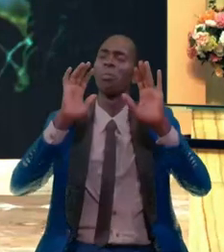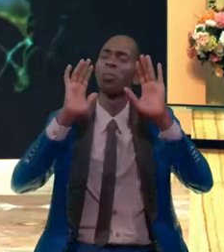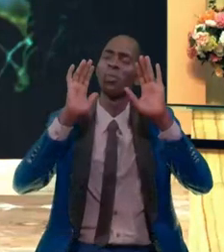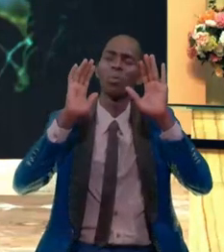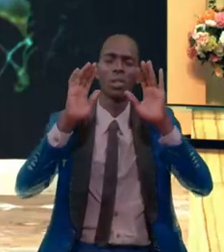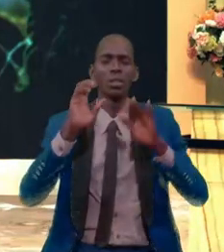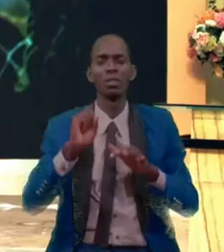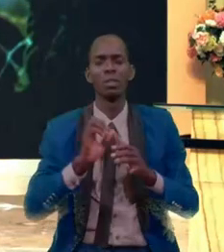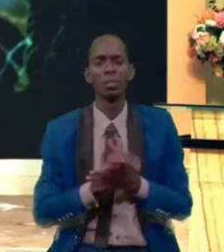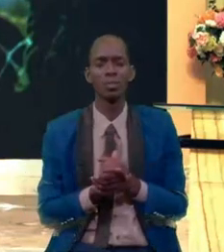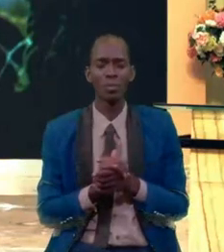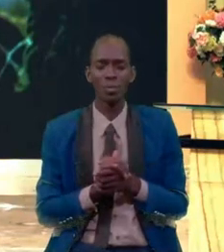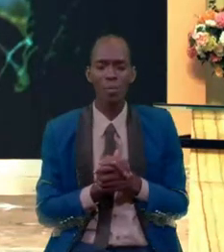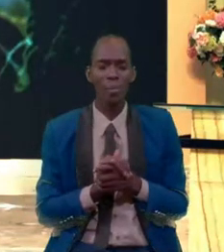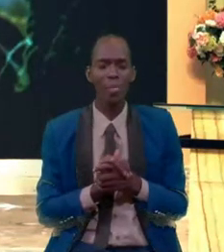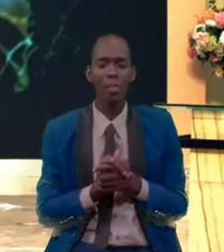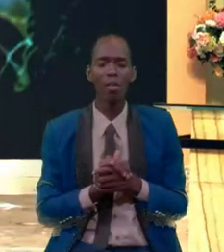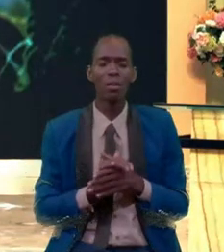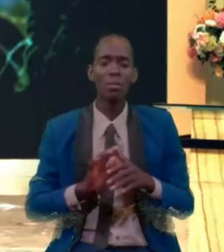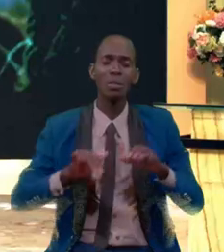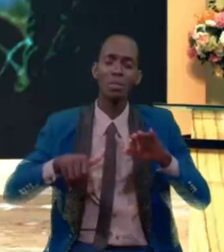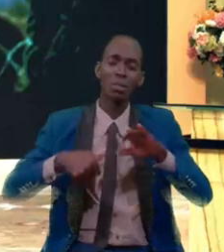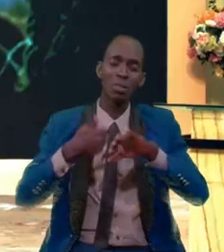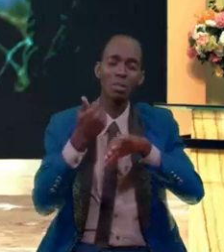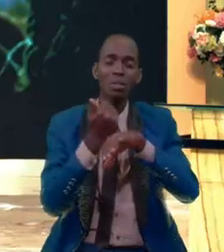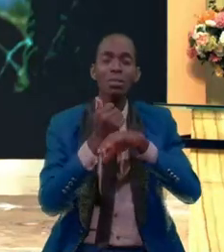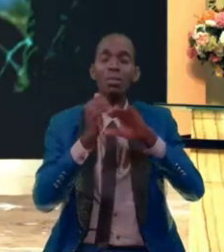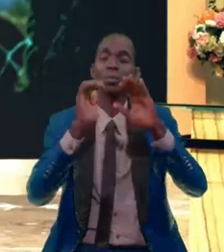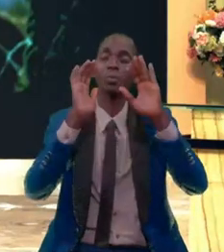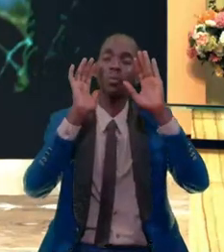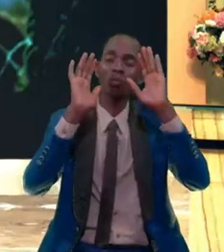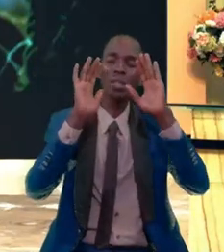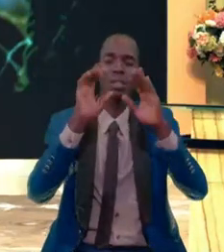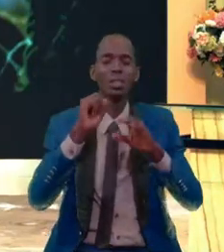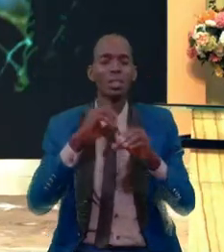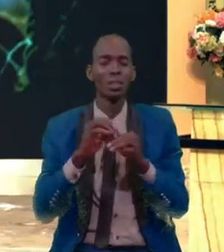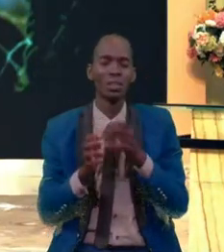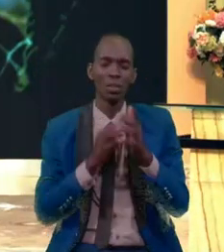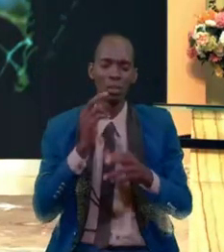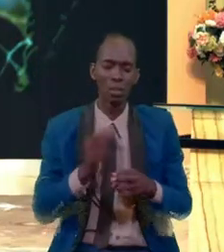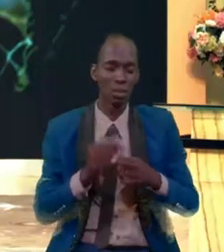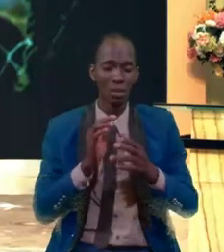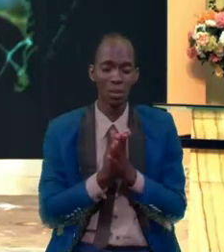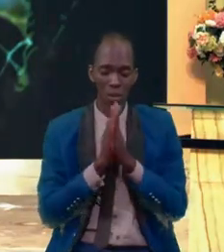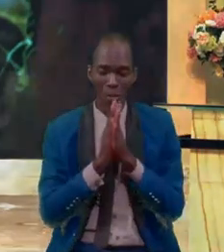Les merveilles confirmées. Les merveilles confirmées.